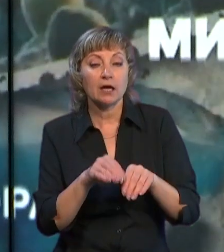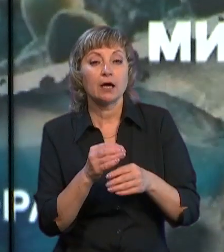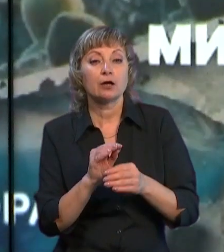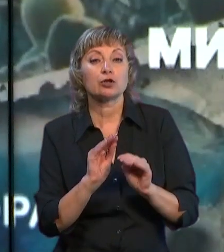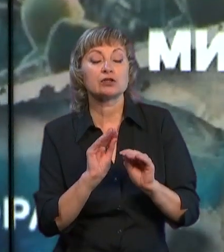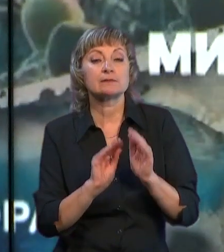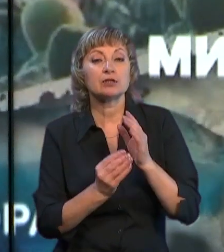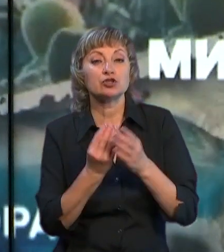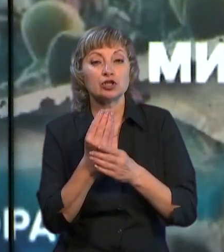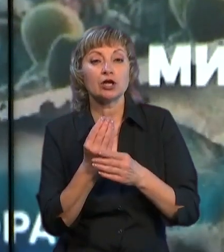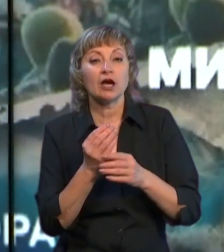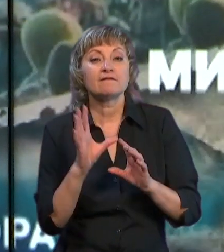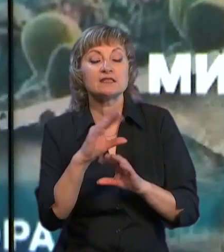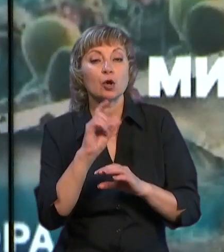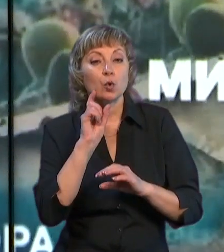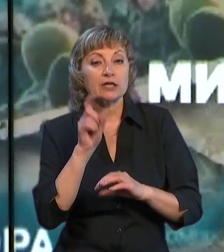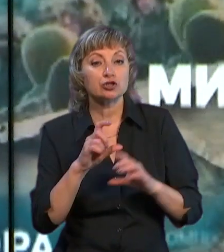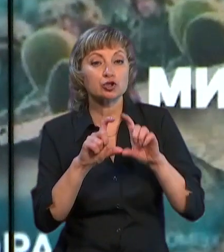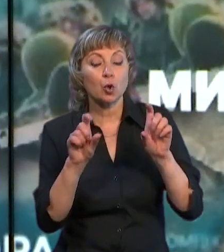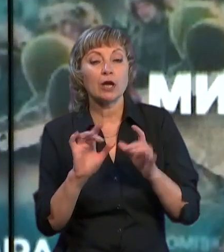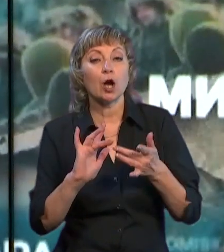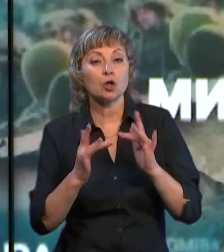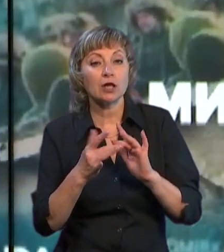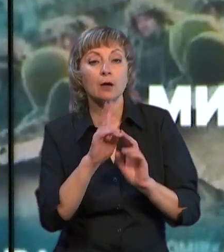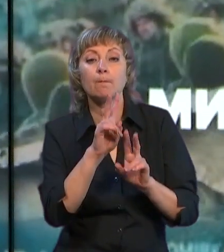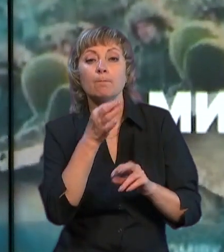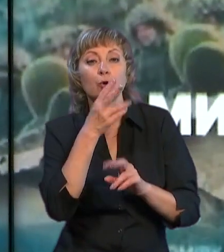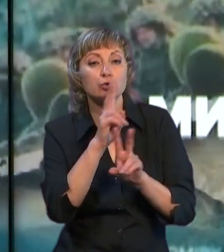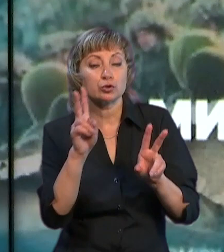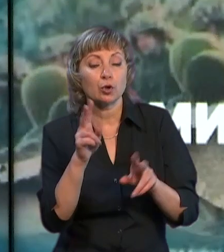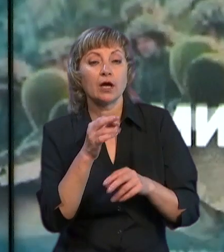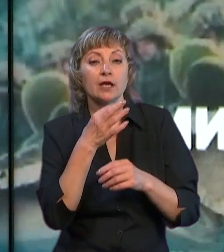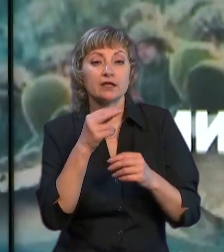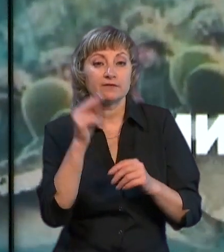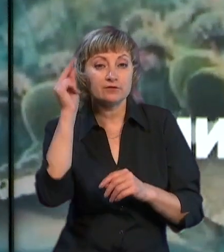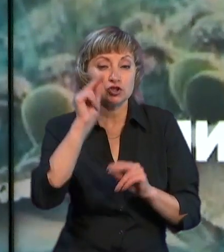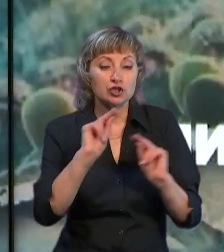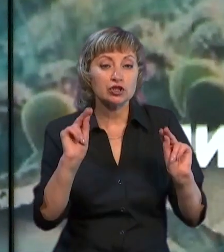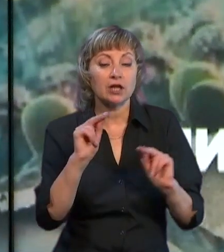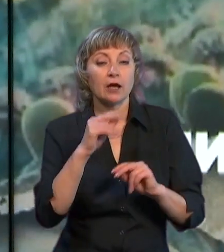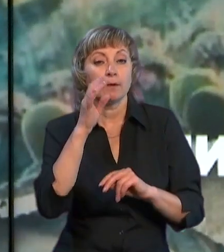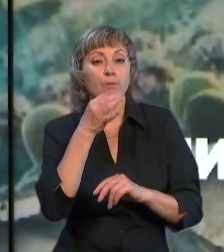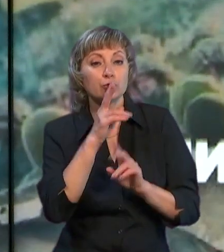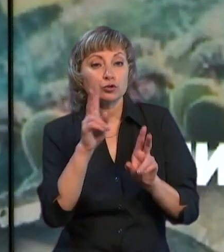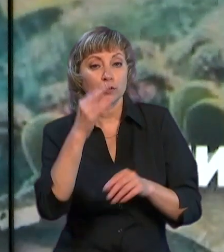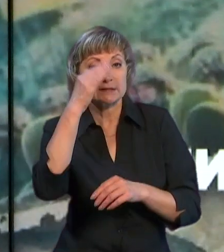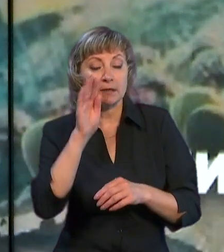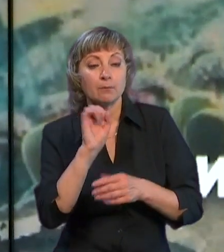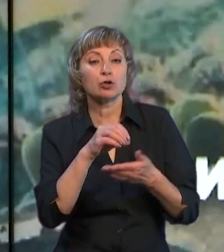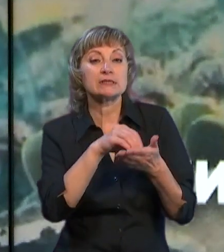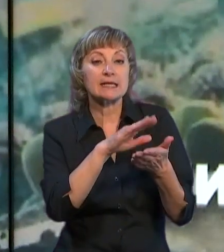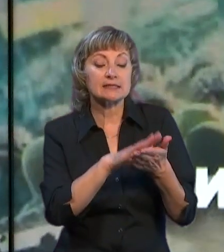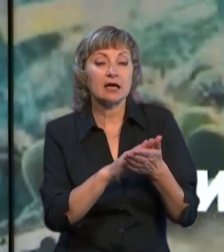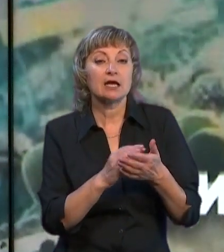всеукраїнській школі онлайн. Будь-хто, будь-який вчитель, будь-який учень чи будь-хто з батьків можуть зайти, зареєструватися і скористатися